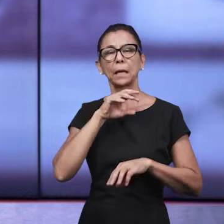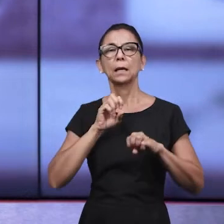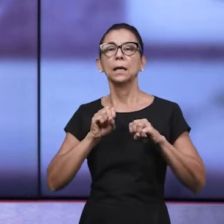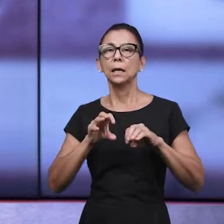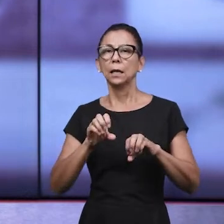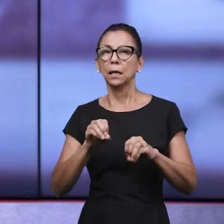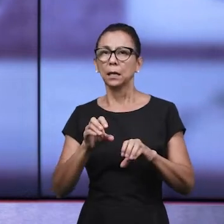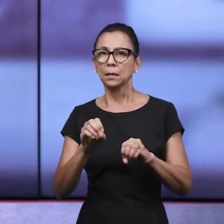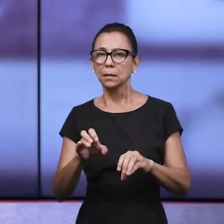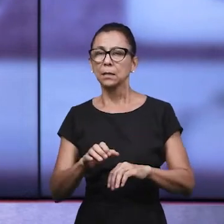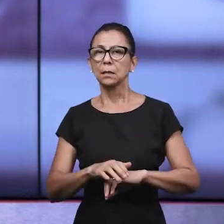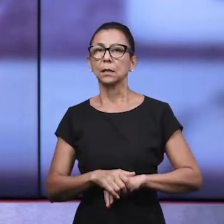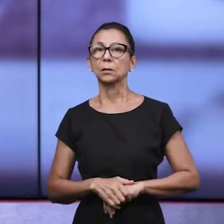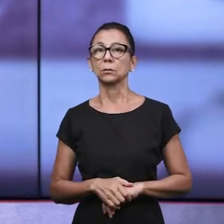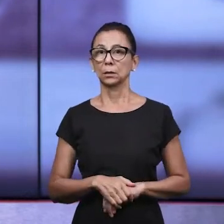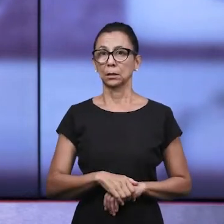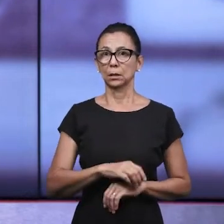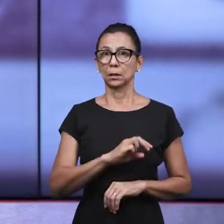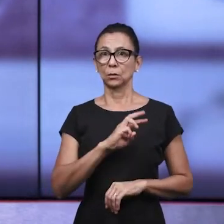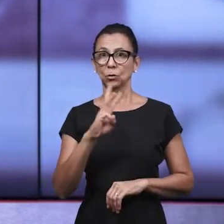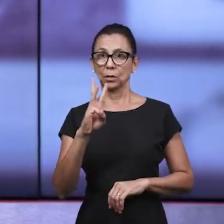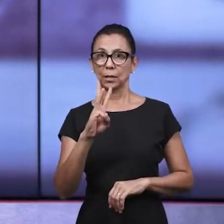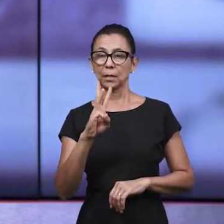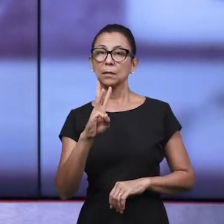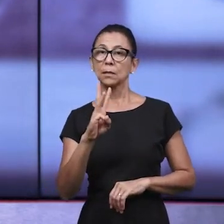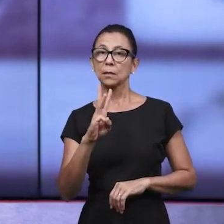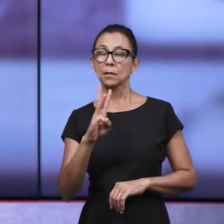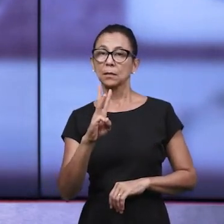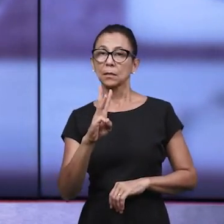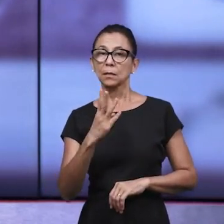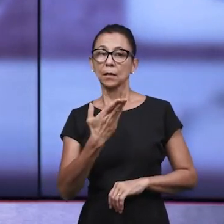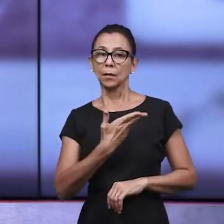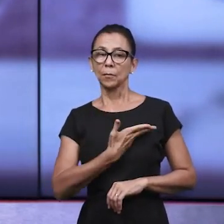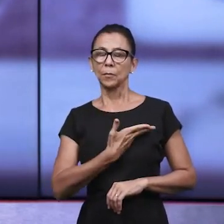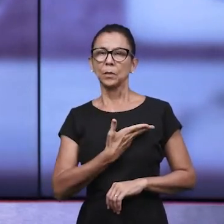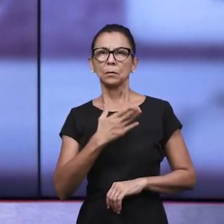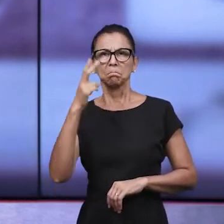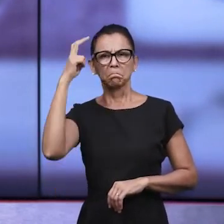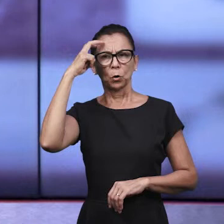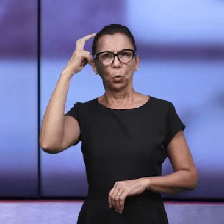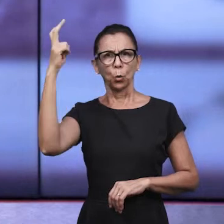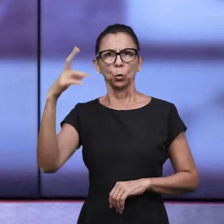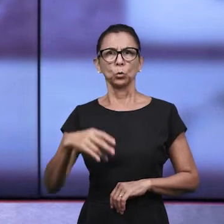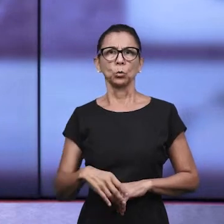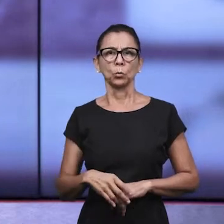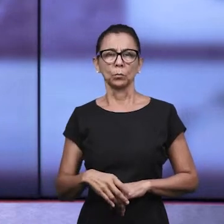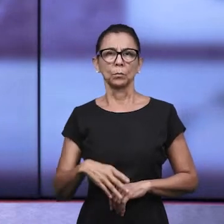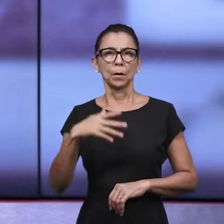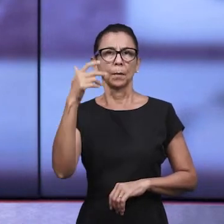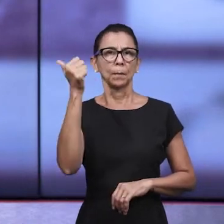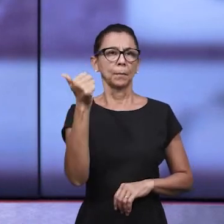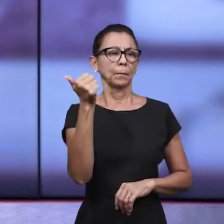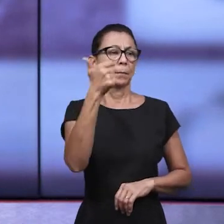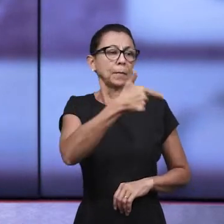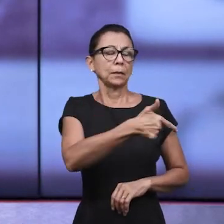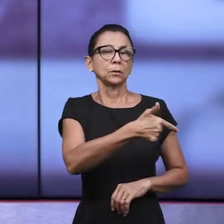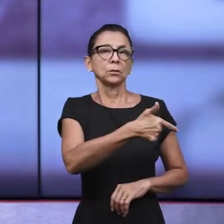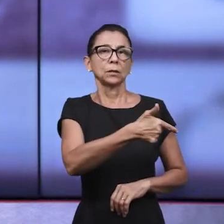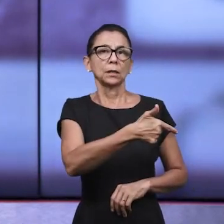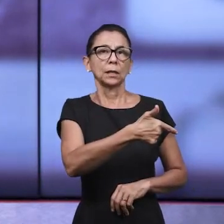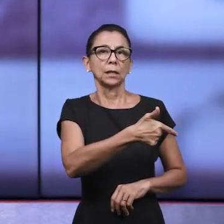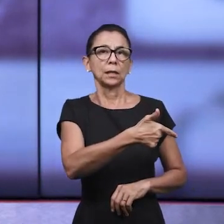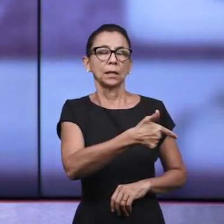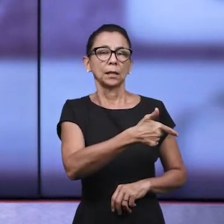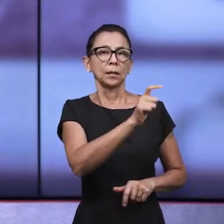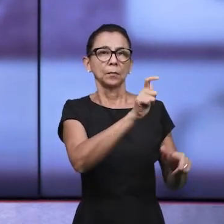ont été considérés les plus intelligents, sages parmi les sages de Babylone. Dans cet enseignement, il y a un point très important